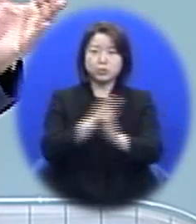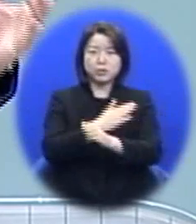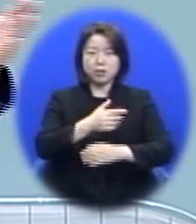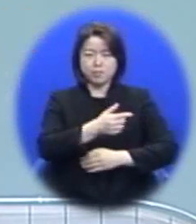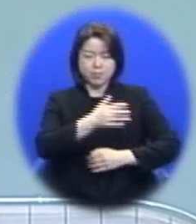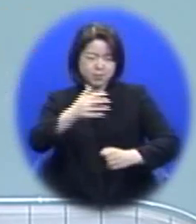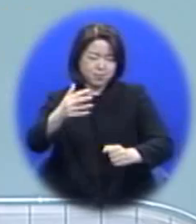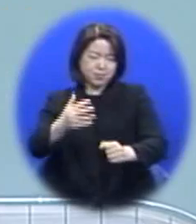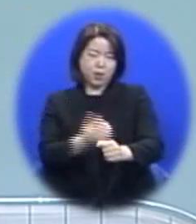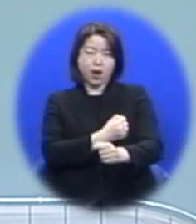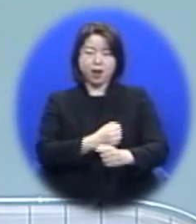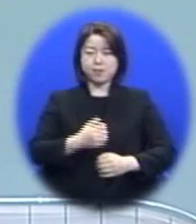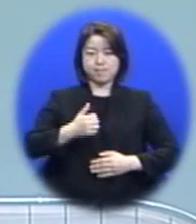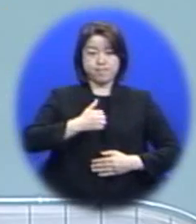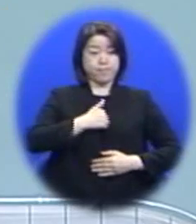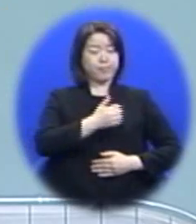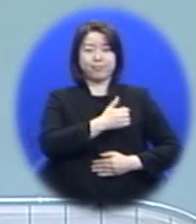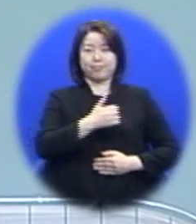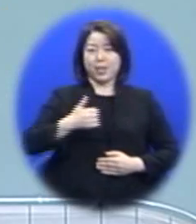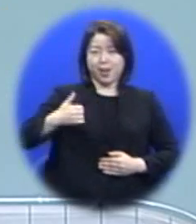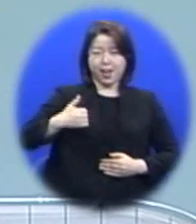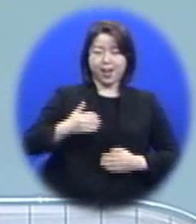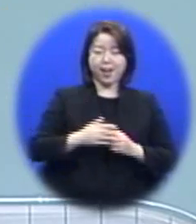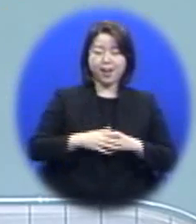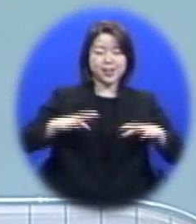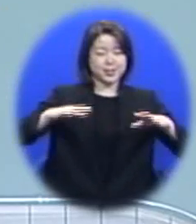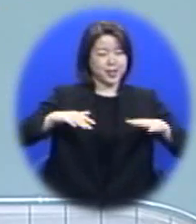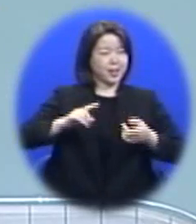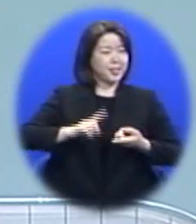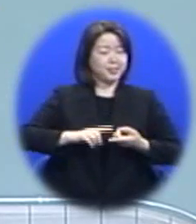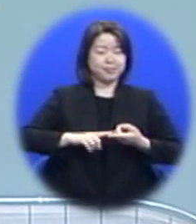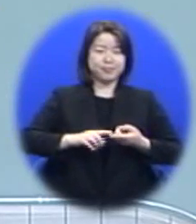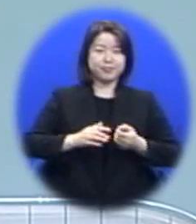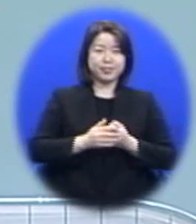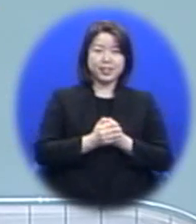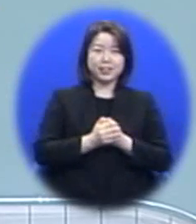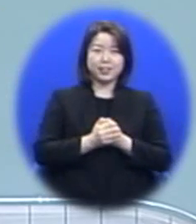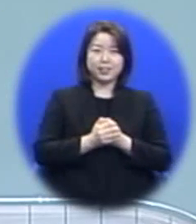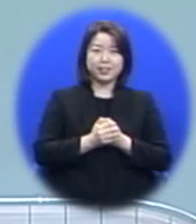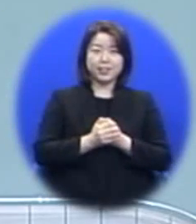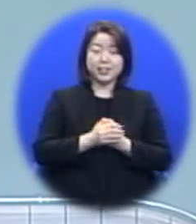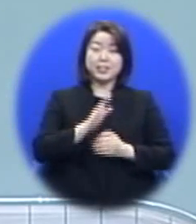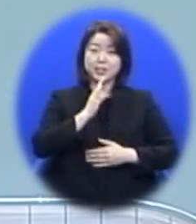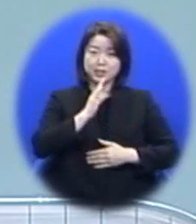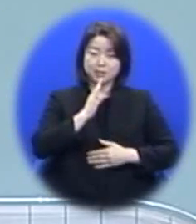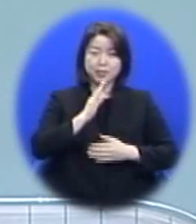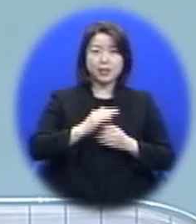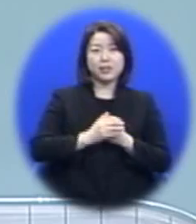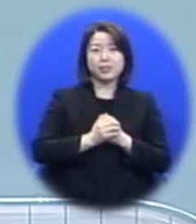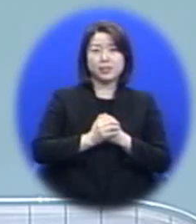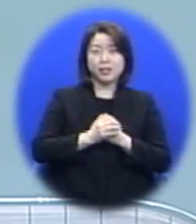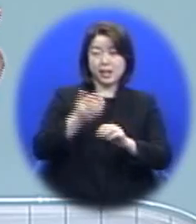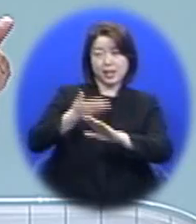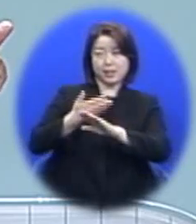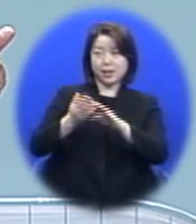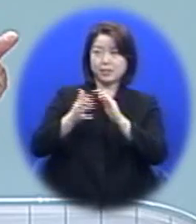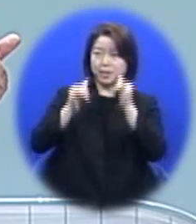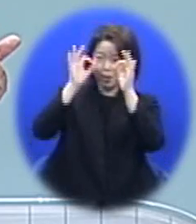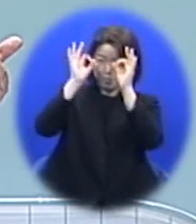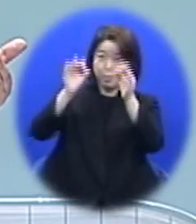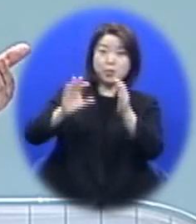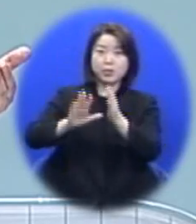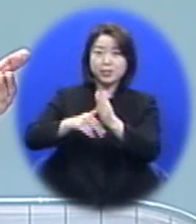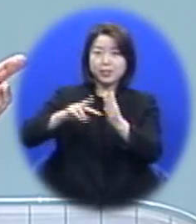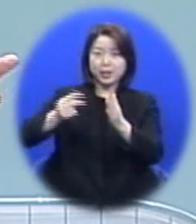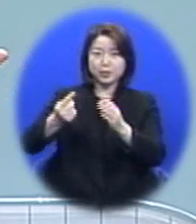굉장히 자부심이 강하고 자랑스러워하고 그리고 정말 다른 사람들이 볼 때도